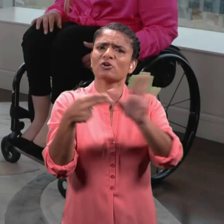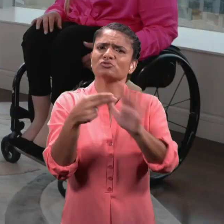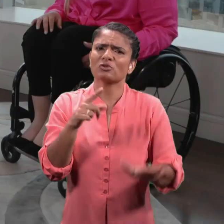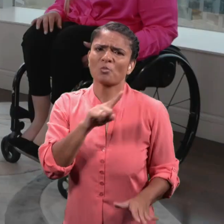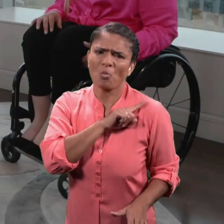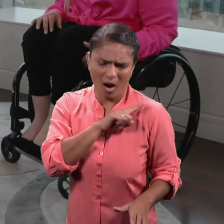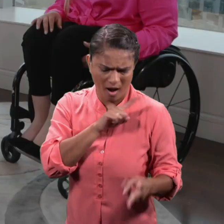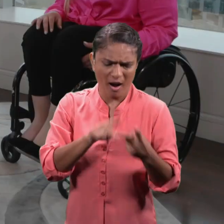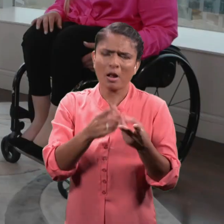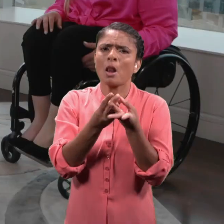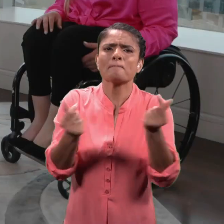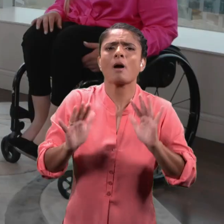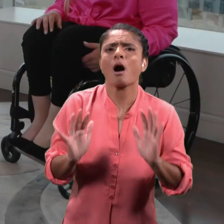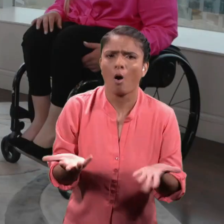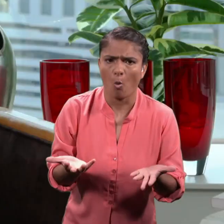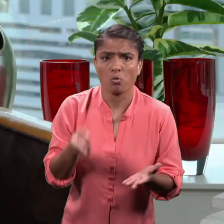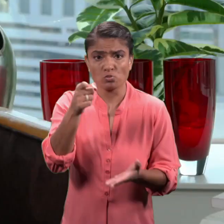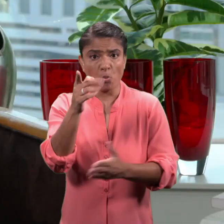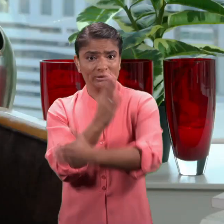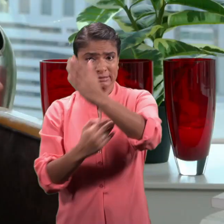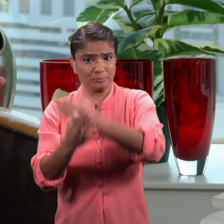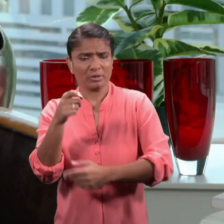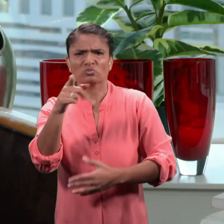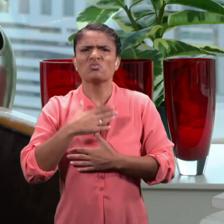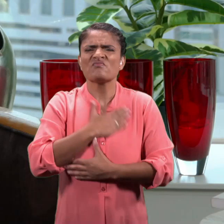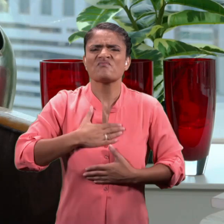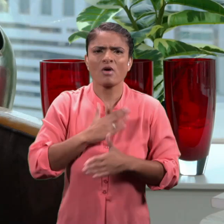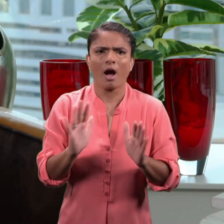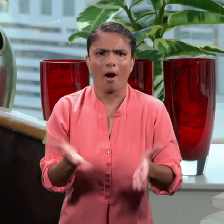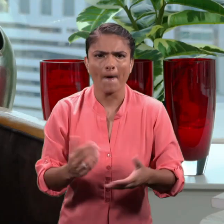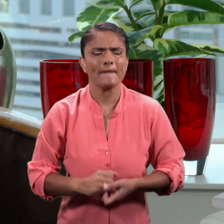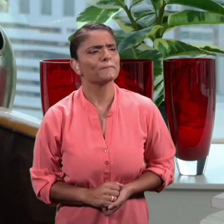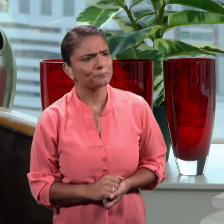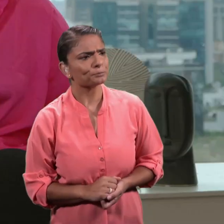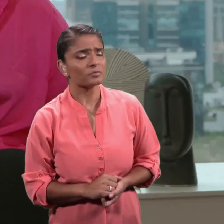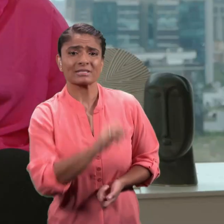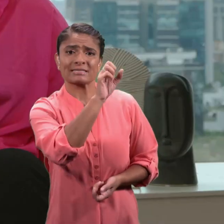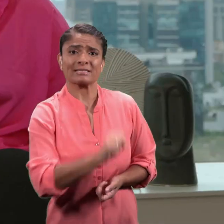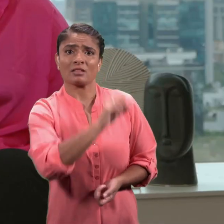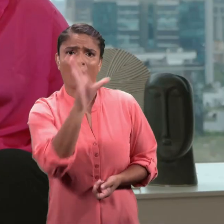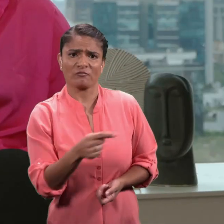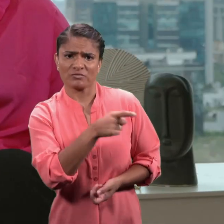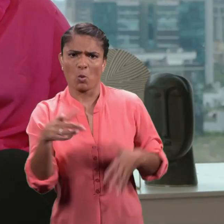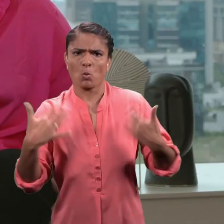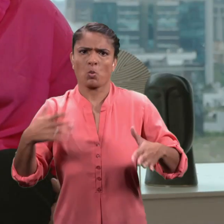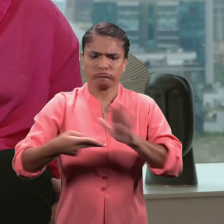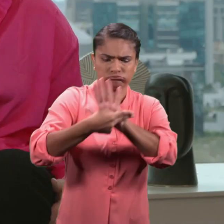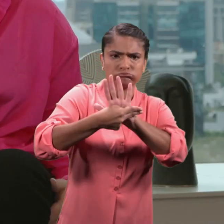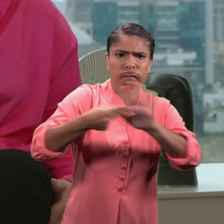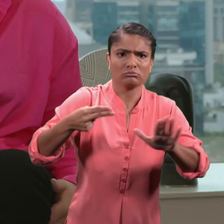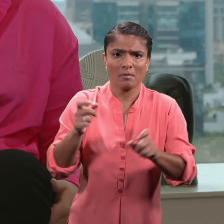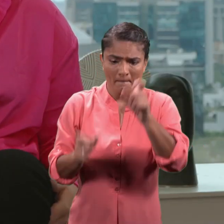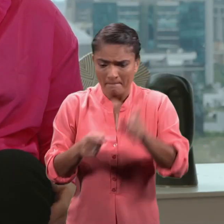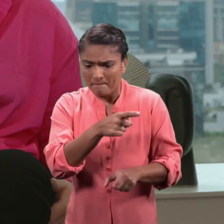hierdie stereotypes en hoe werk hulle met gestremdhede en hoekom voel jy so? In Suid-Afrika is daar stereotypes as hulle iemand